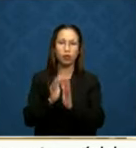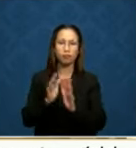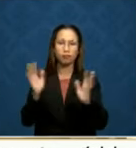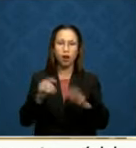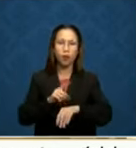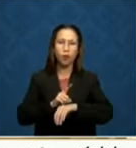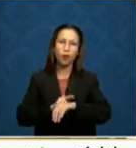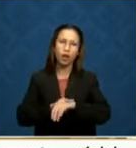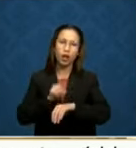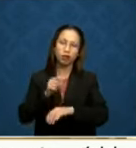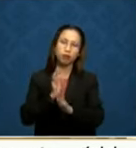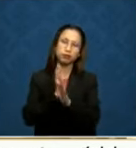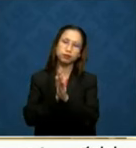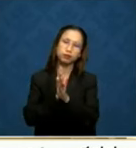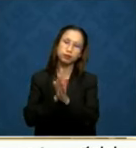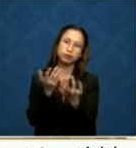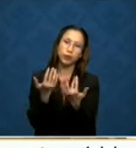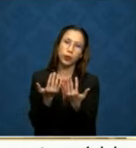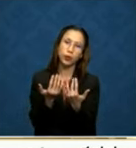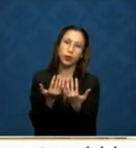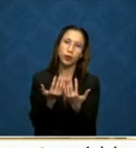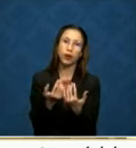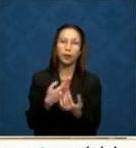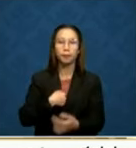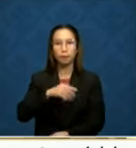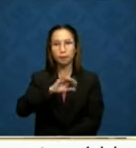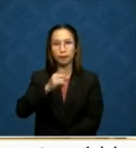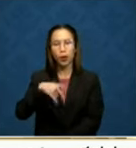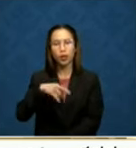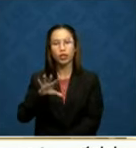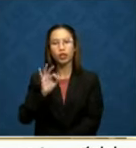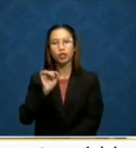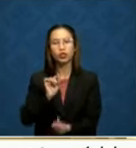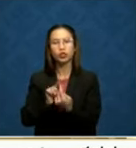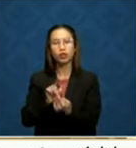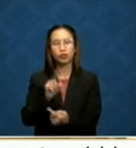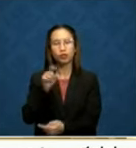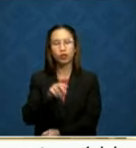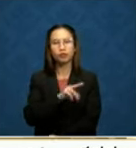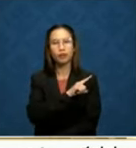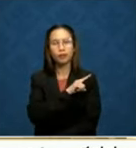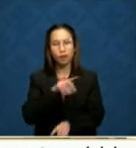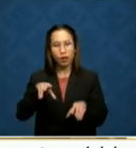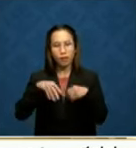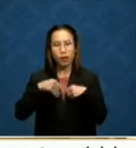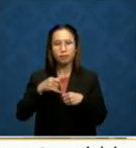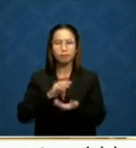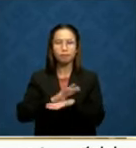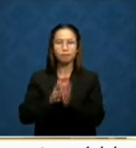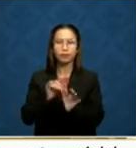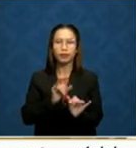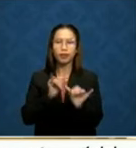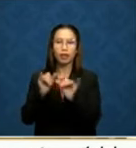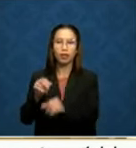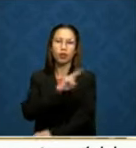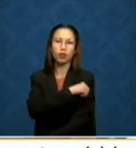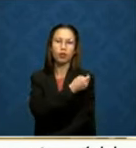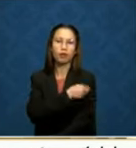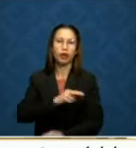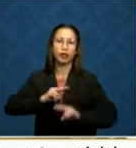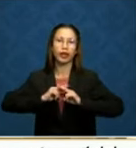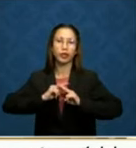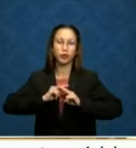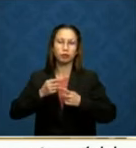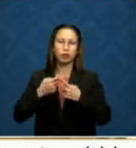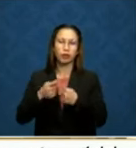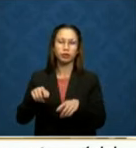เวลา ที่เขาจะต้องต่อคิวเข้าแถวแล้วบางคนเลือก ที่จำใจ จะต้ไปเข้าลงบลเอกชนนะครัเข้ารักษาธรรมดา